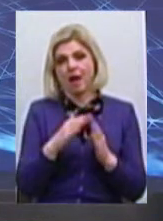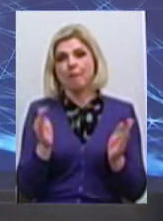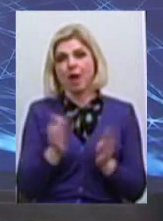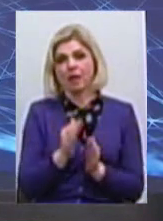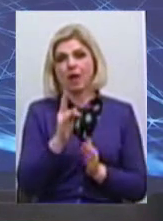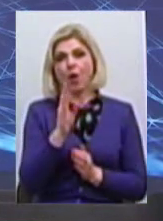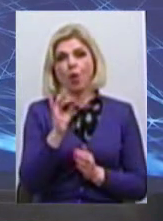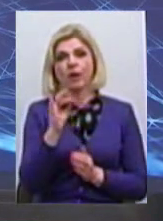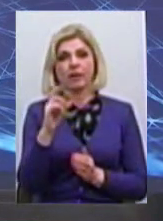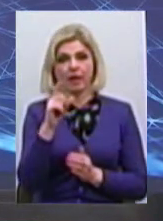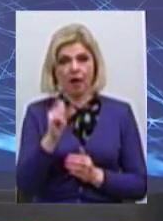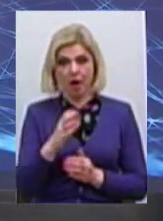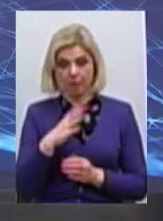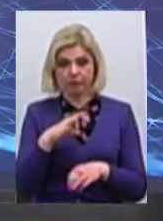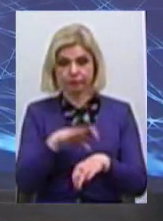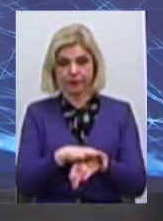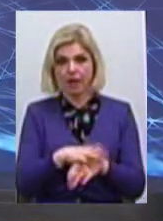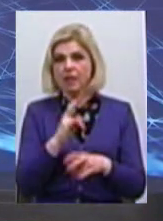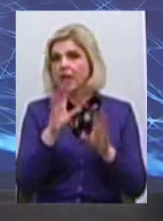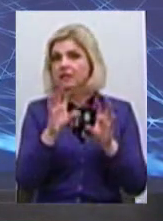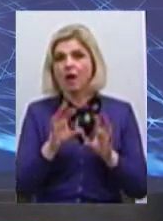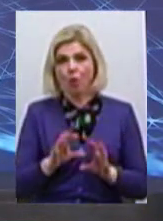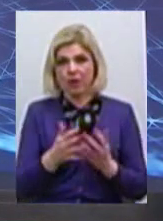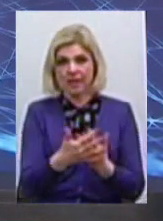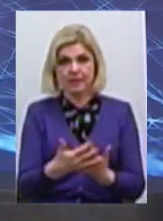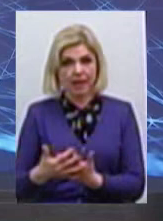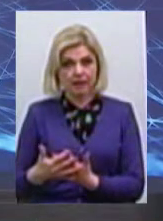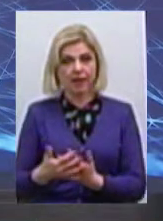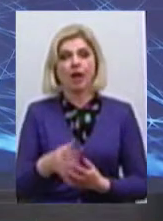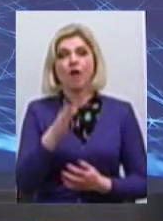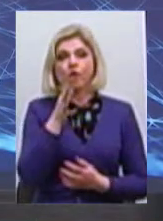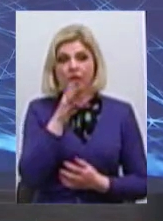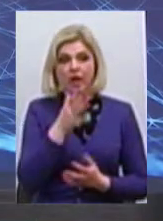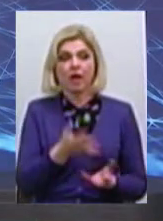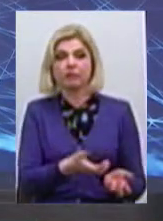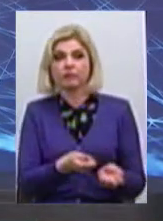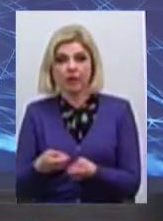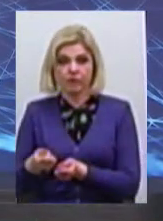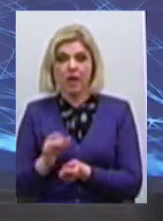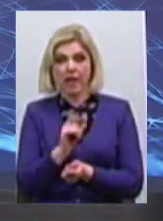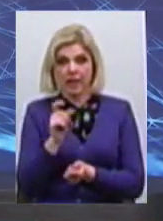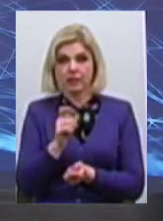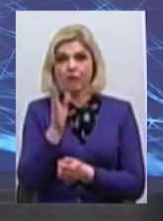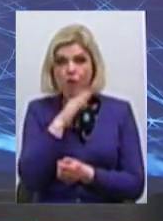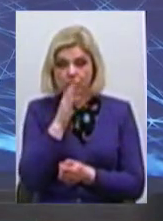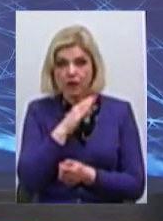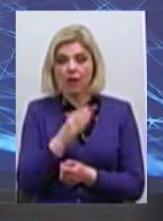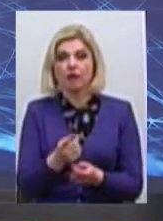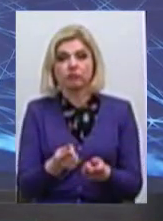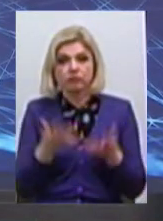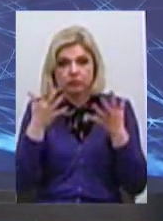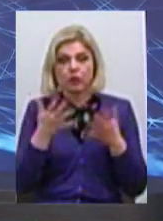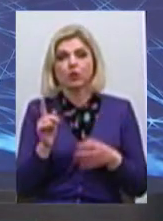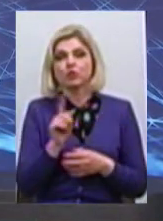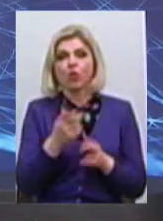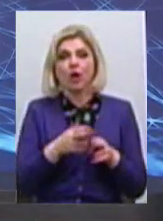витравлено сітки, незаконні знаряддя лову, під час діставання з водойми яких з'ясувалося, що до